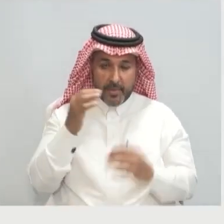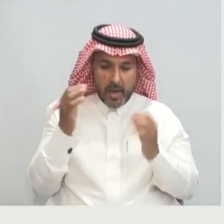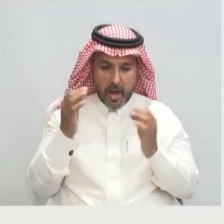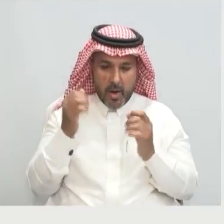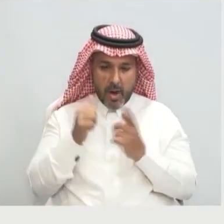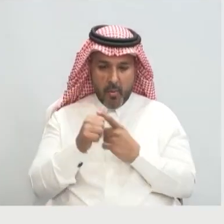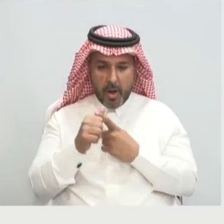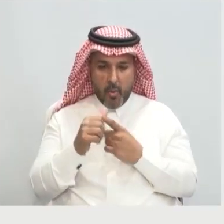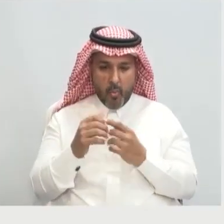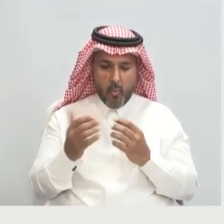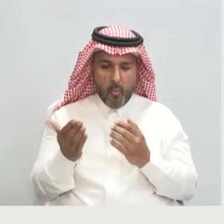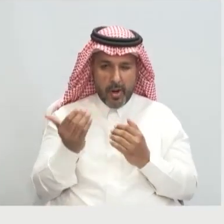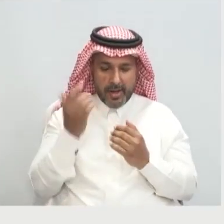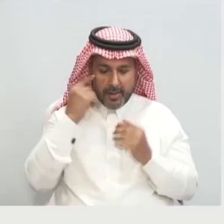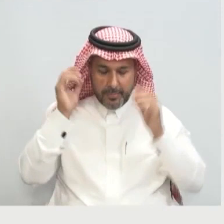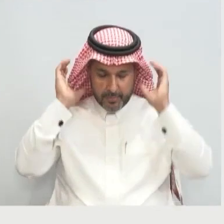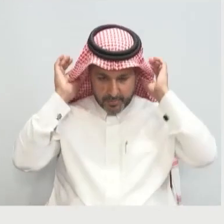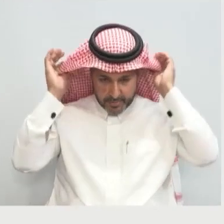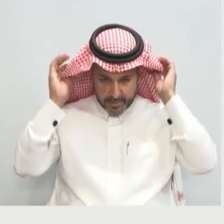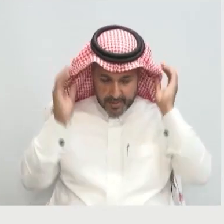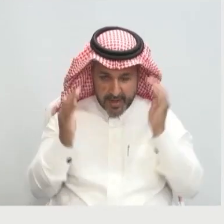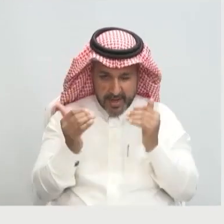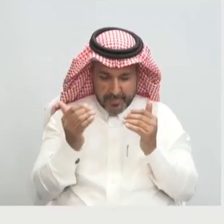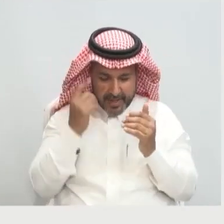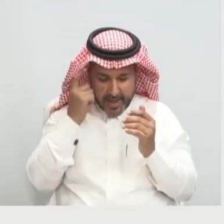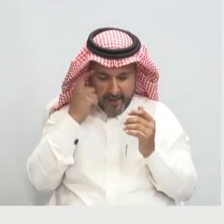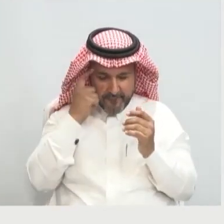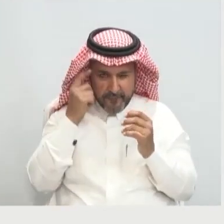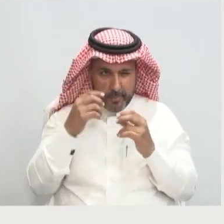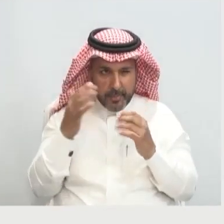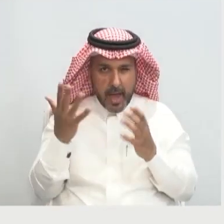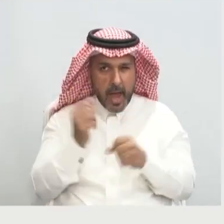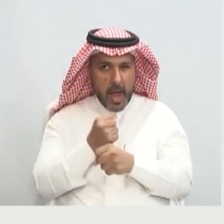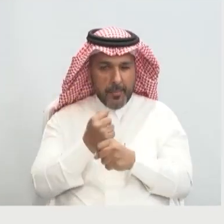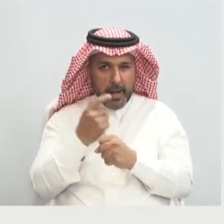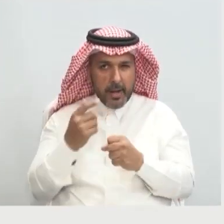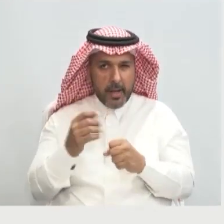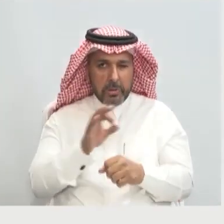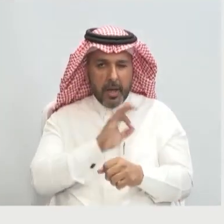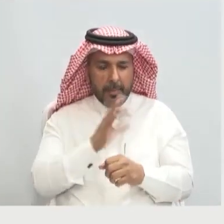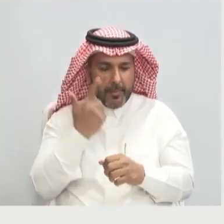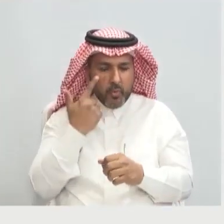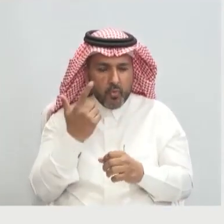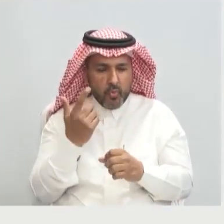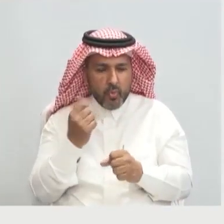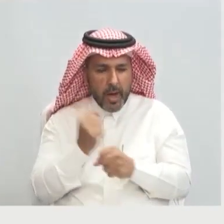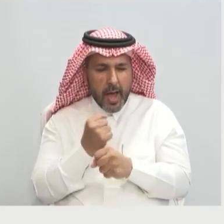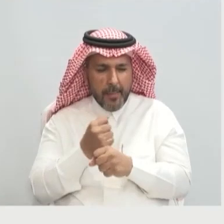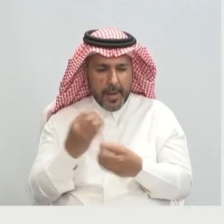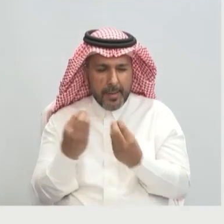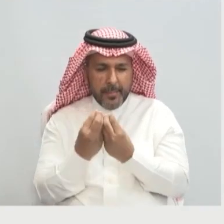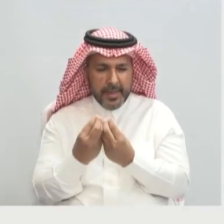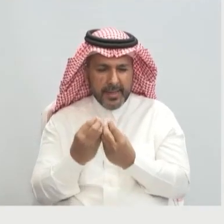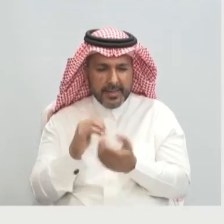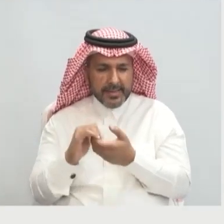لا فهم فهم لا ينتظرون حدوث امر ما فهم مستعدون لبناء شبكه من علاقات الشخصيه اذ بحلول ذلك الوقت سيكون